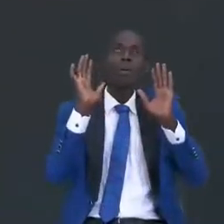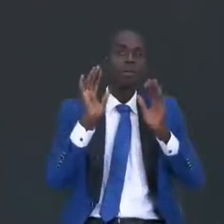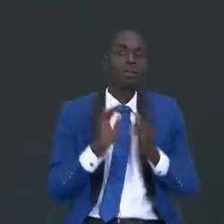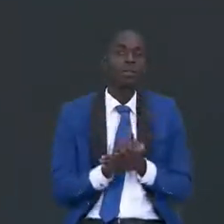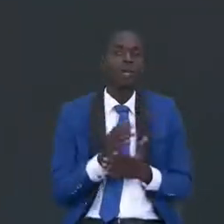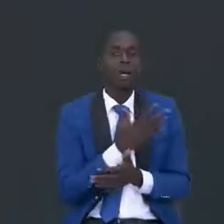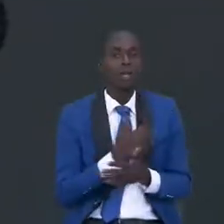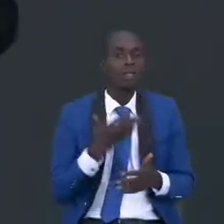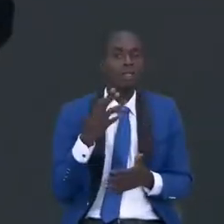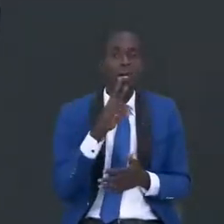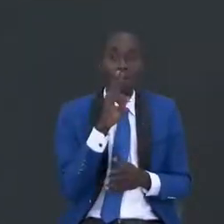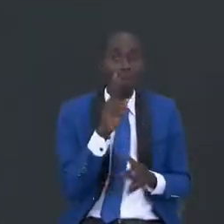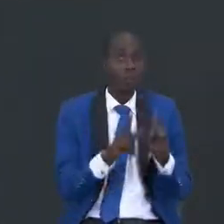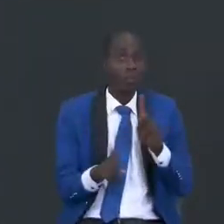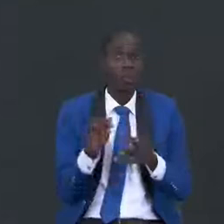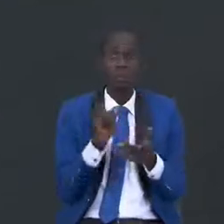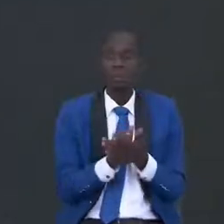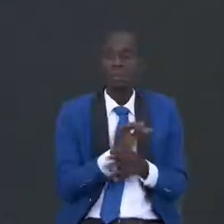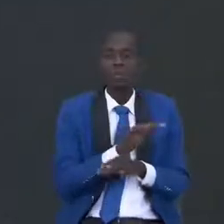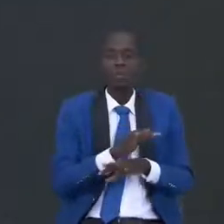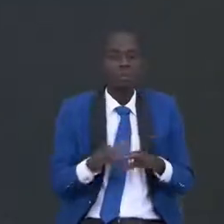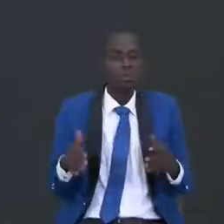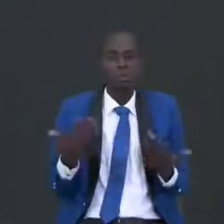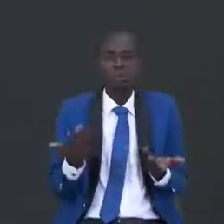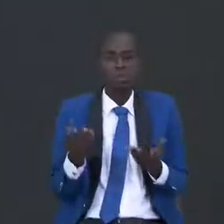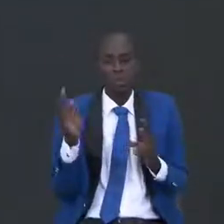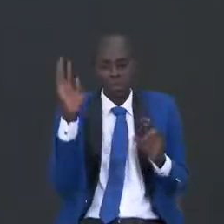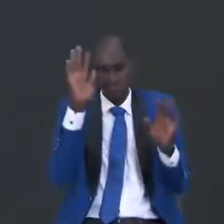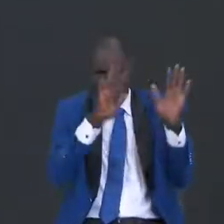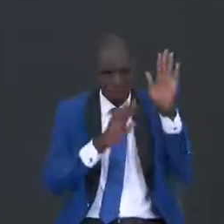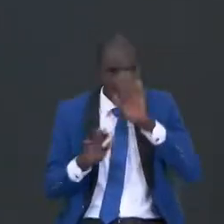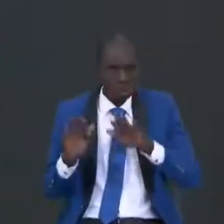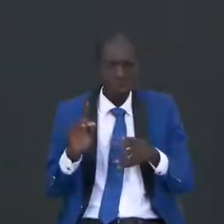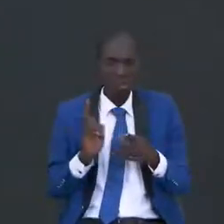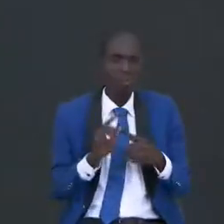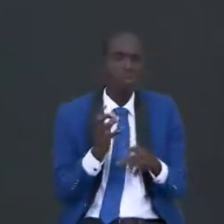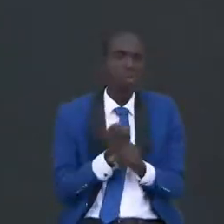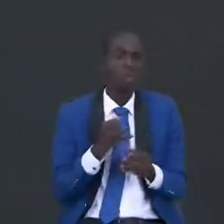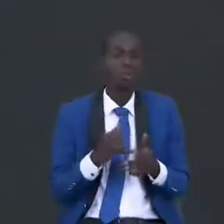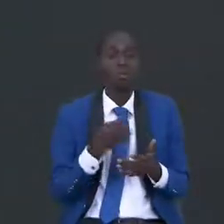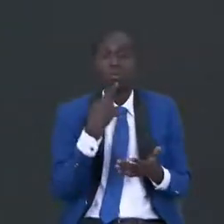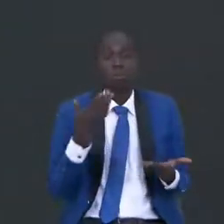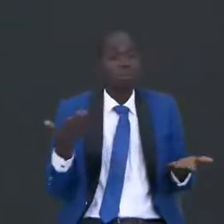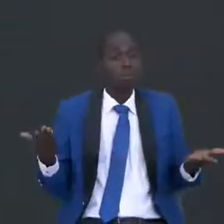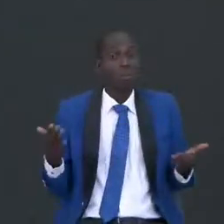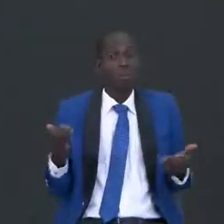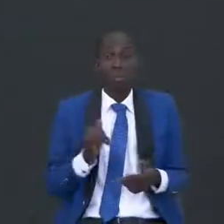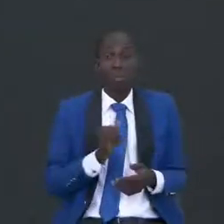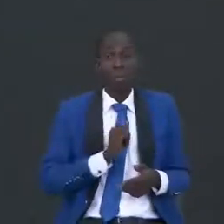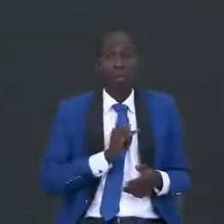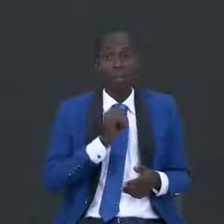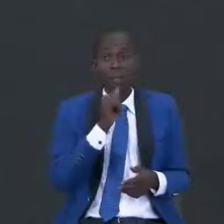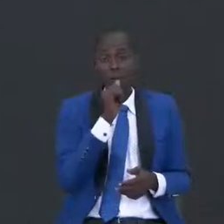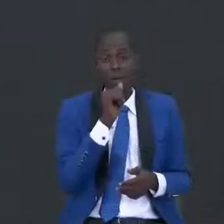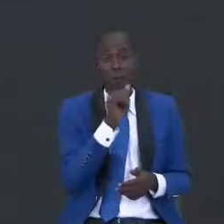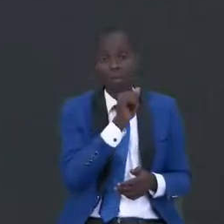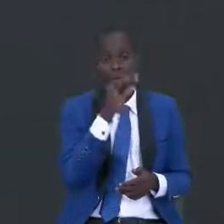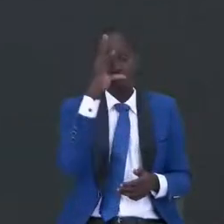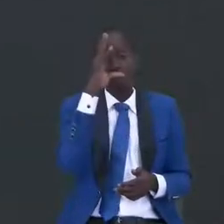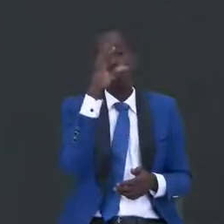a des gens qui ne se préoccupent même pas et ils disent, moi je suis un homme et je ne pense